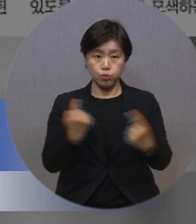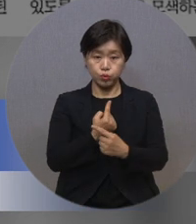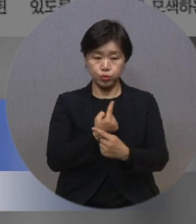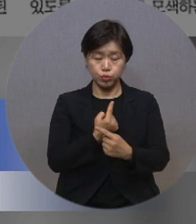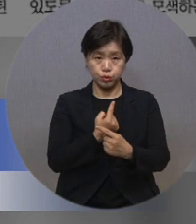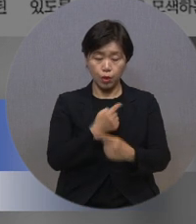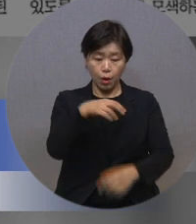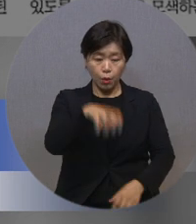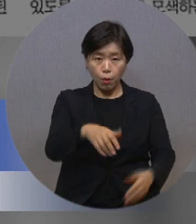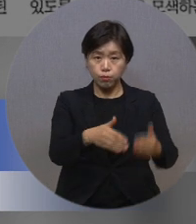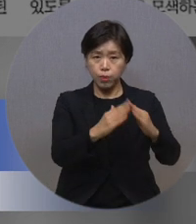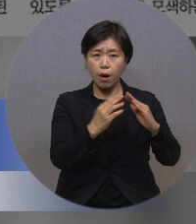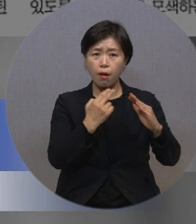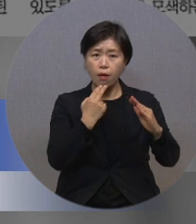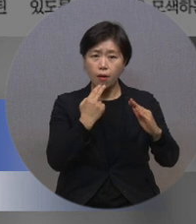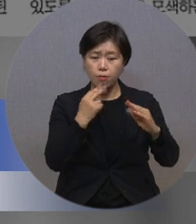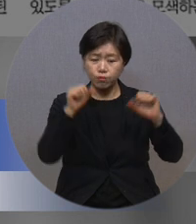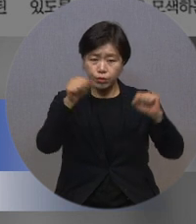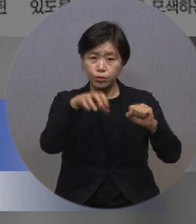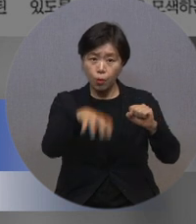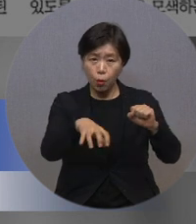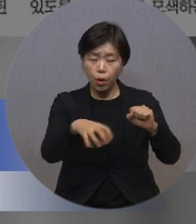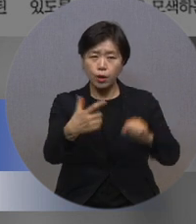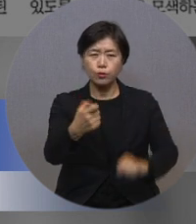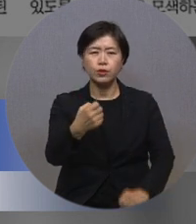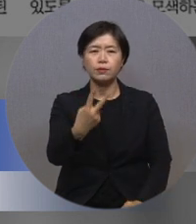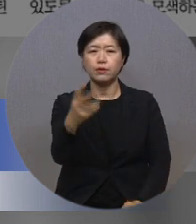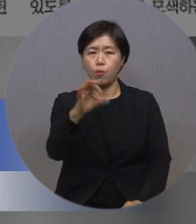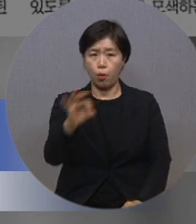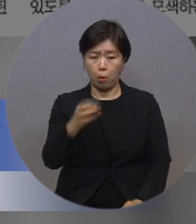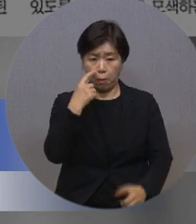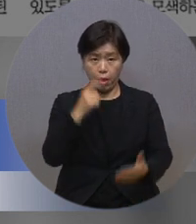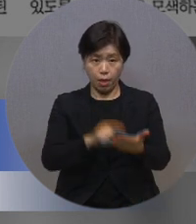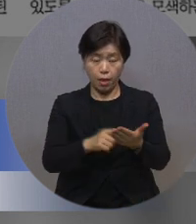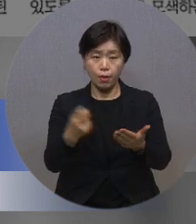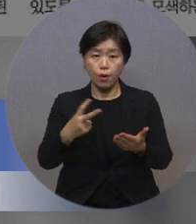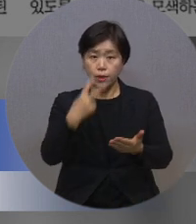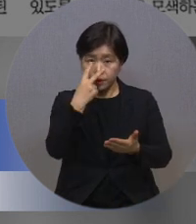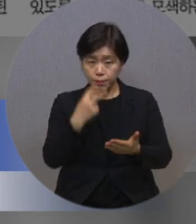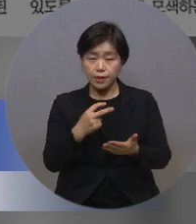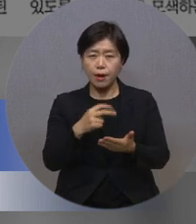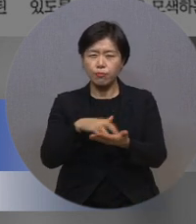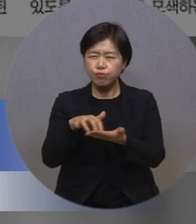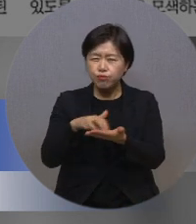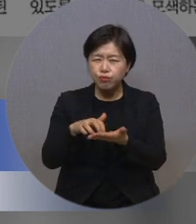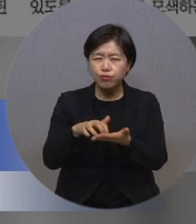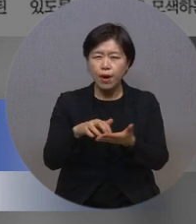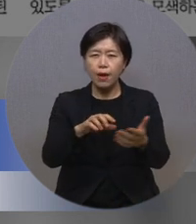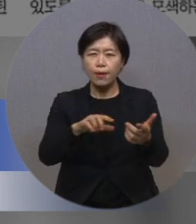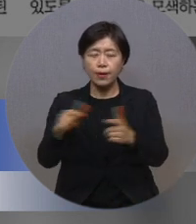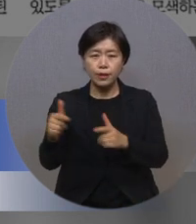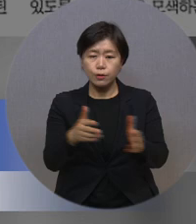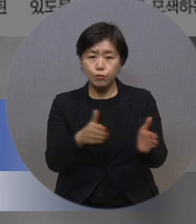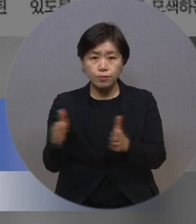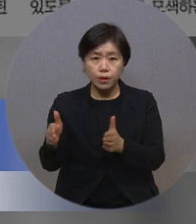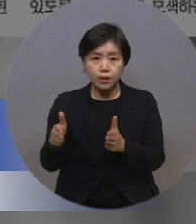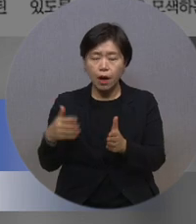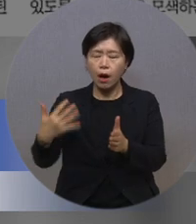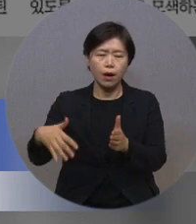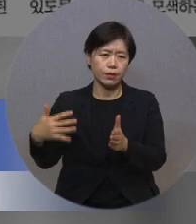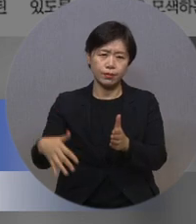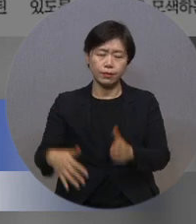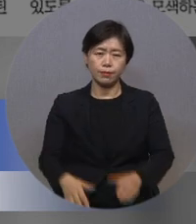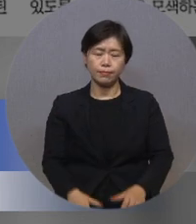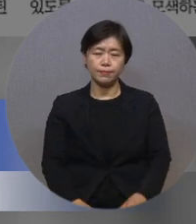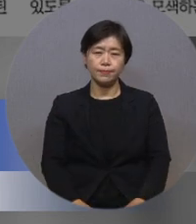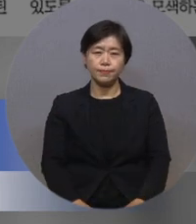설치되지 않은 경기장이 62%나 됐고 점자자료나 확대경 등은 모든 경기장에서 제공되지